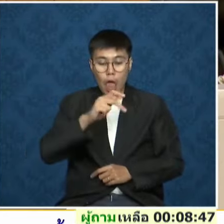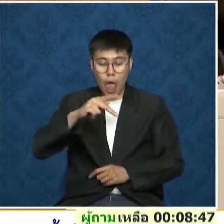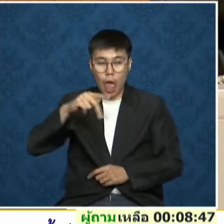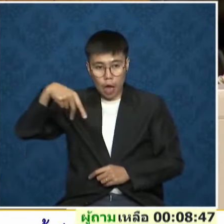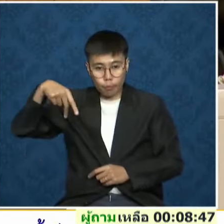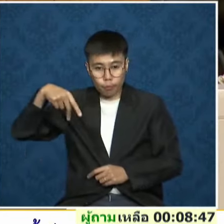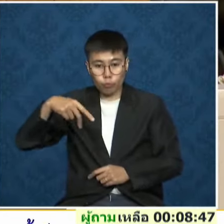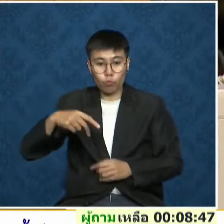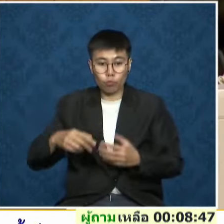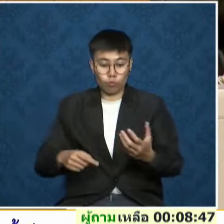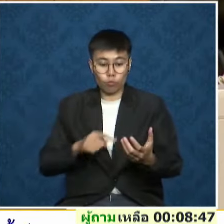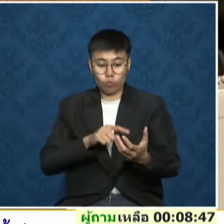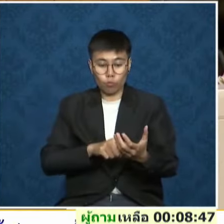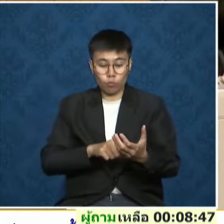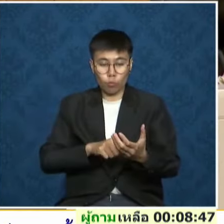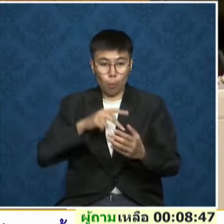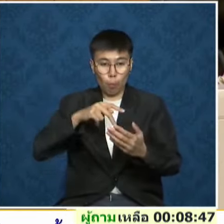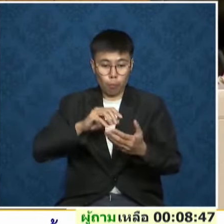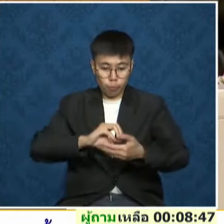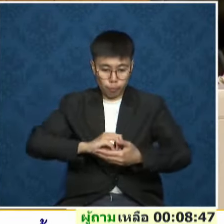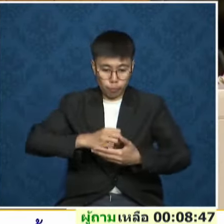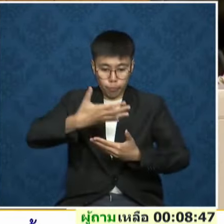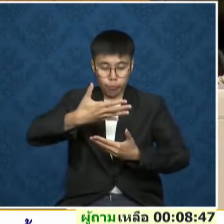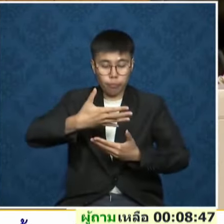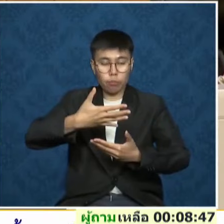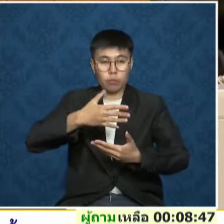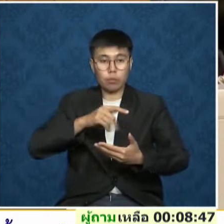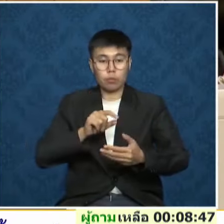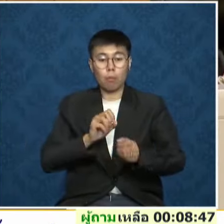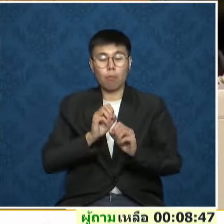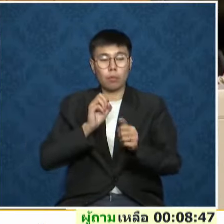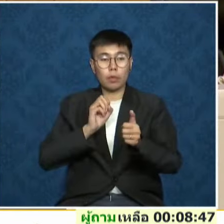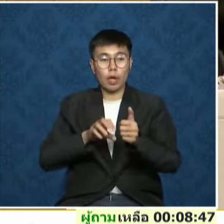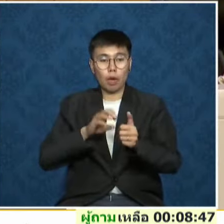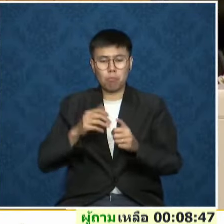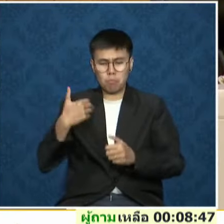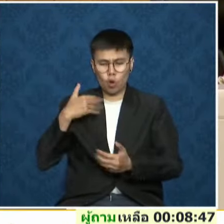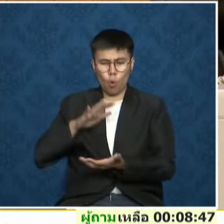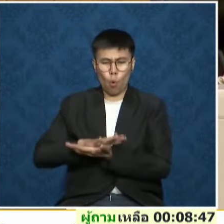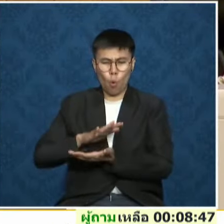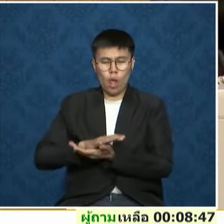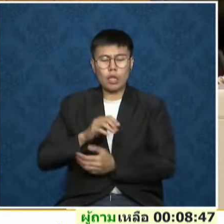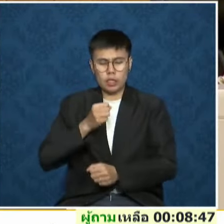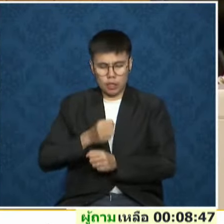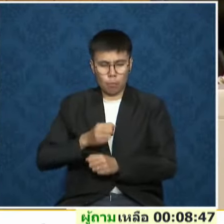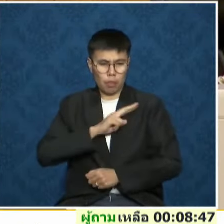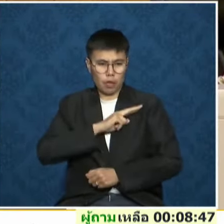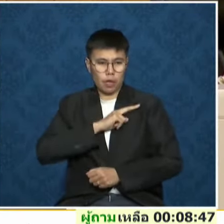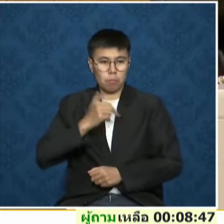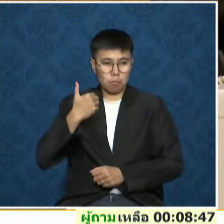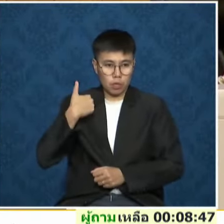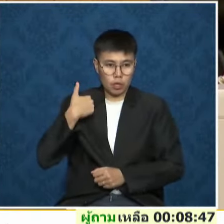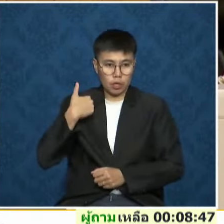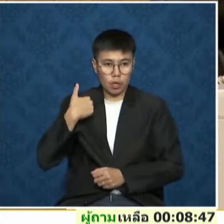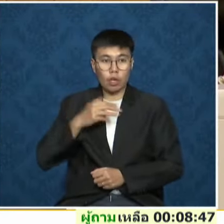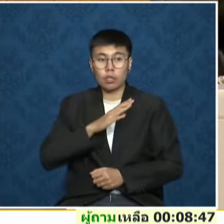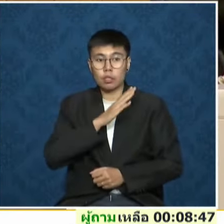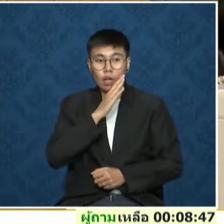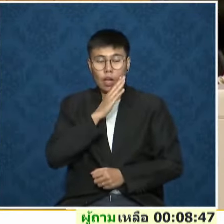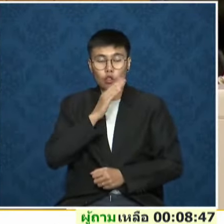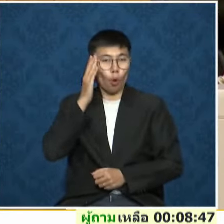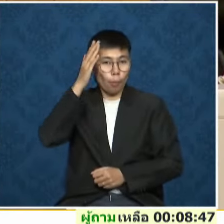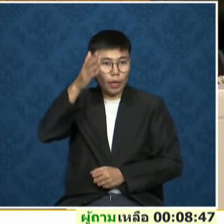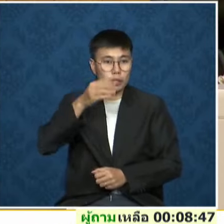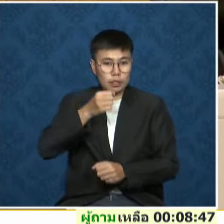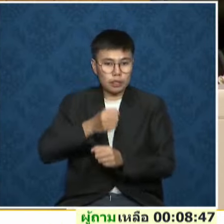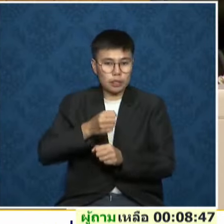Lunch ตามเมนูที่แนะนำแน่นอนฮะบางโรงเรียนไปทำเองถ้าทำดีกว่าไม่ว่าครับต่อไปนี้แต่ถ้าทำ